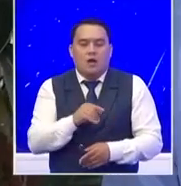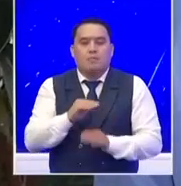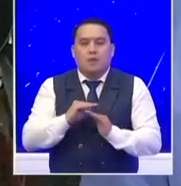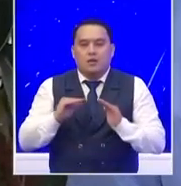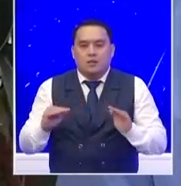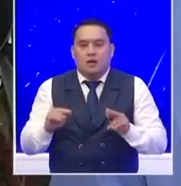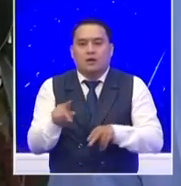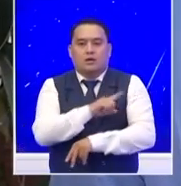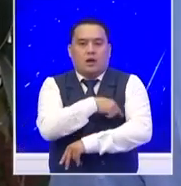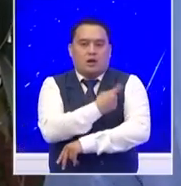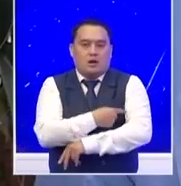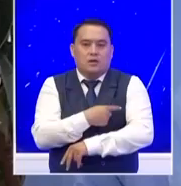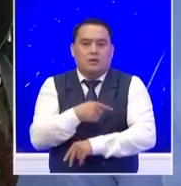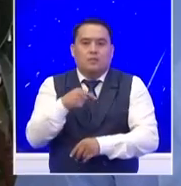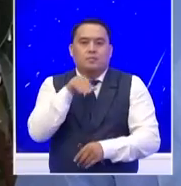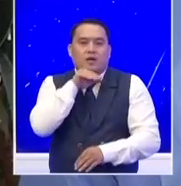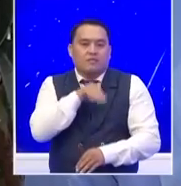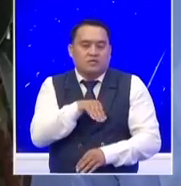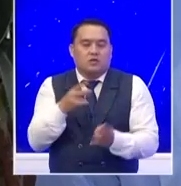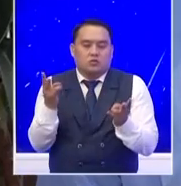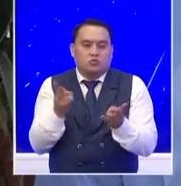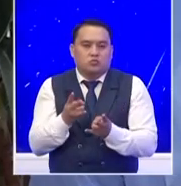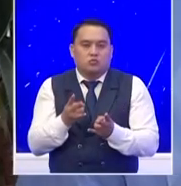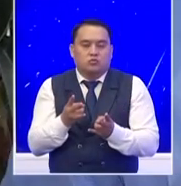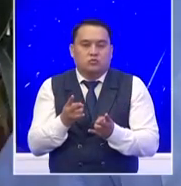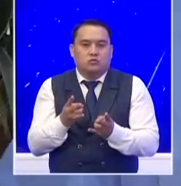дәрігерлер, нақты дәрігерлер осындай